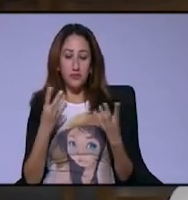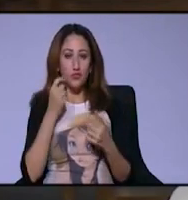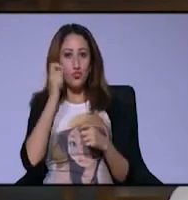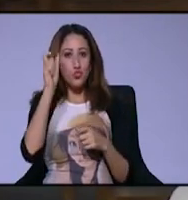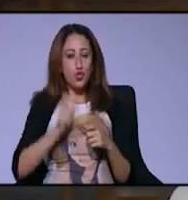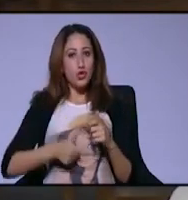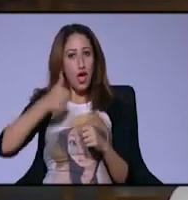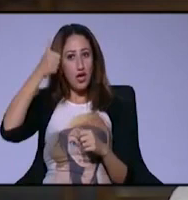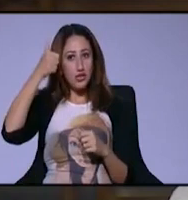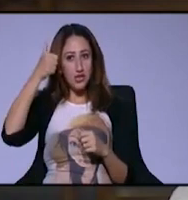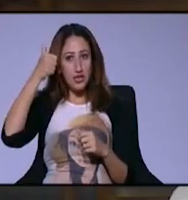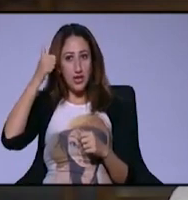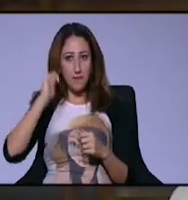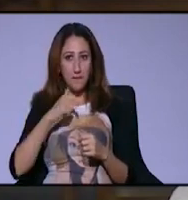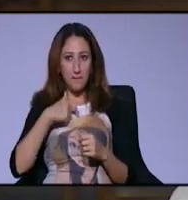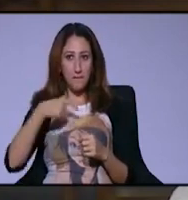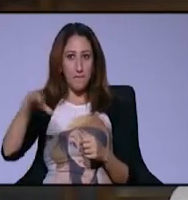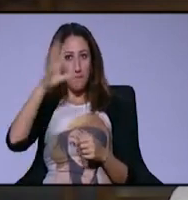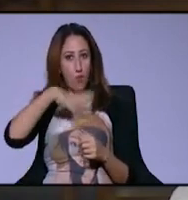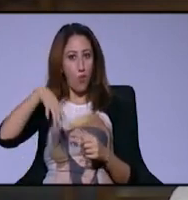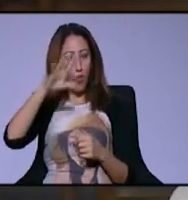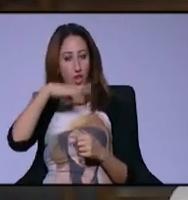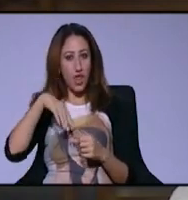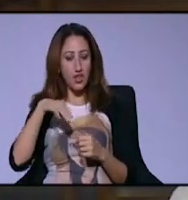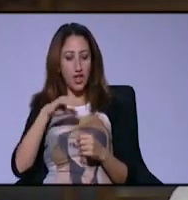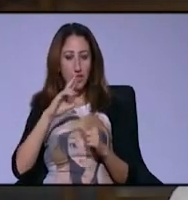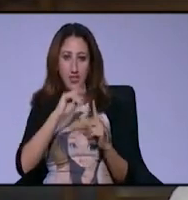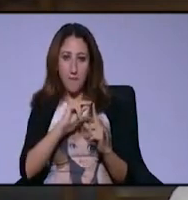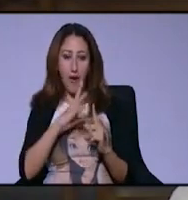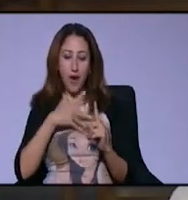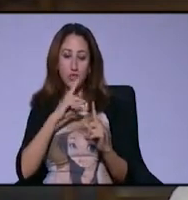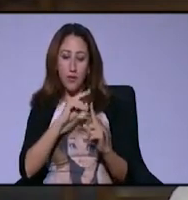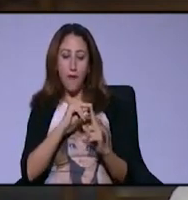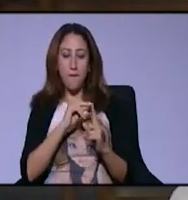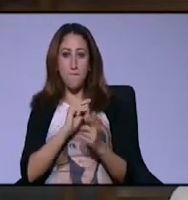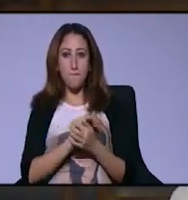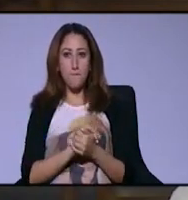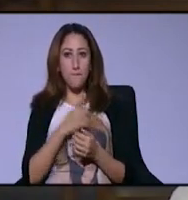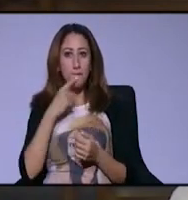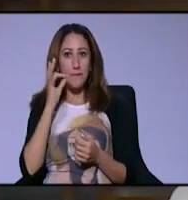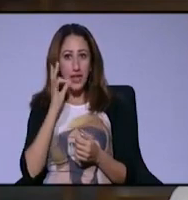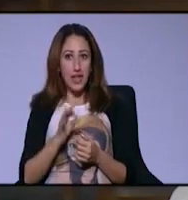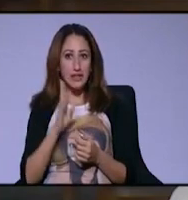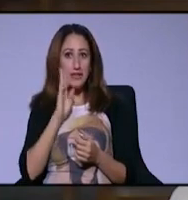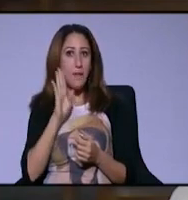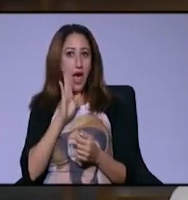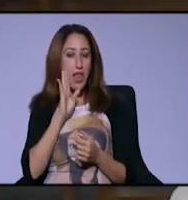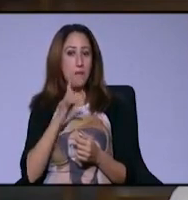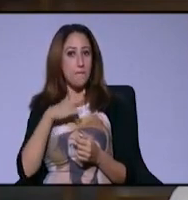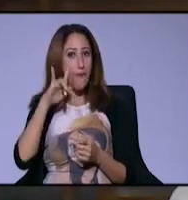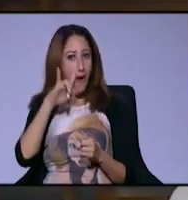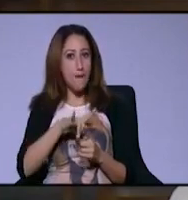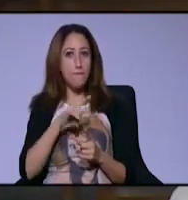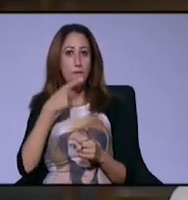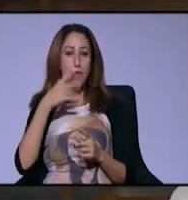لشخصيه عظيمه احنا كلنا نقتدي بيها، ولازم لازم نتعلم ازاي نحبها